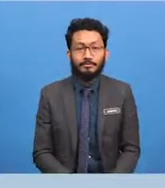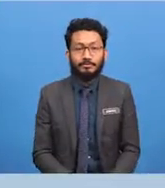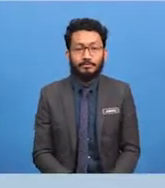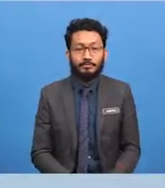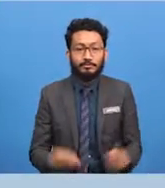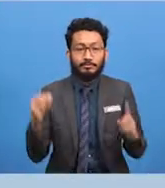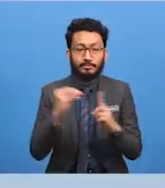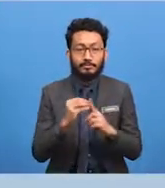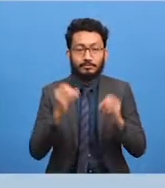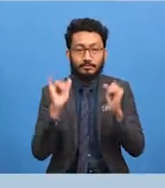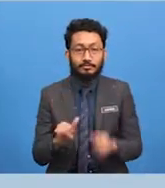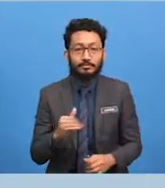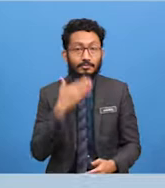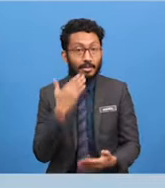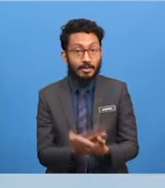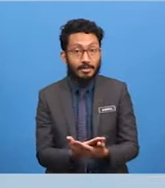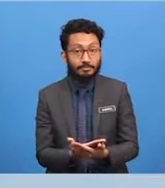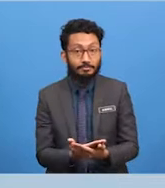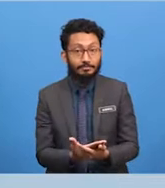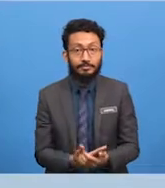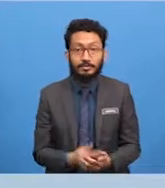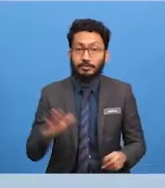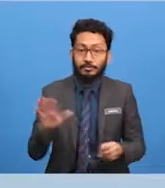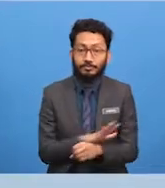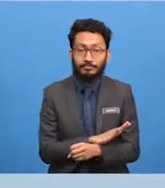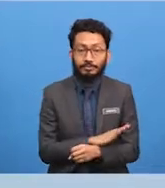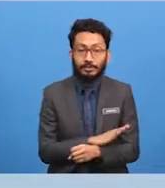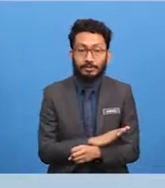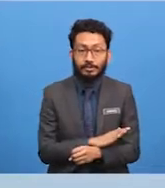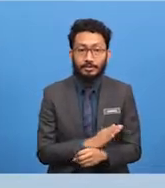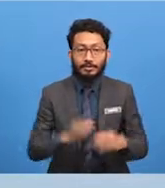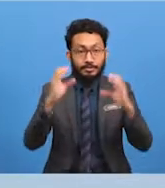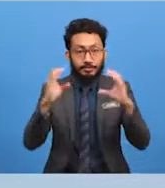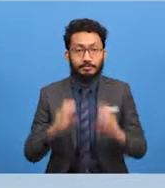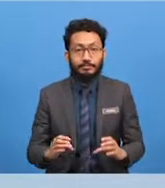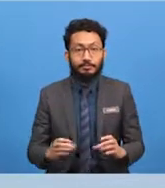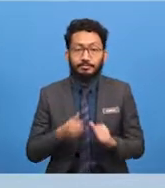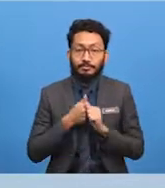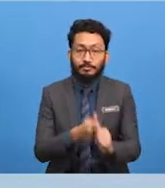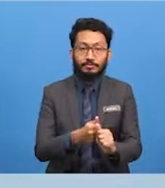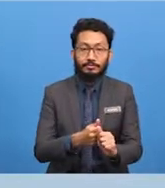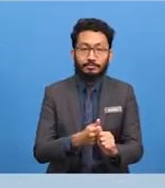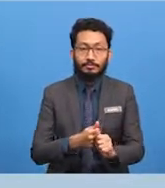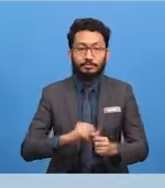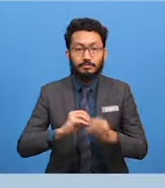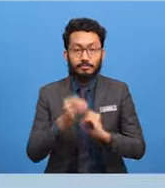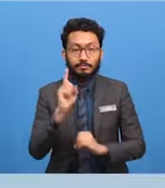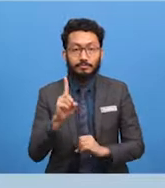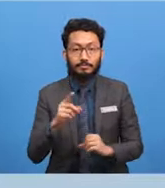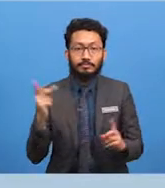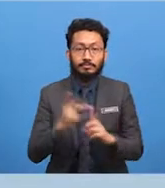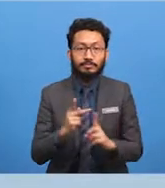Objektif yang baik dapat memenuhi ciri-ciri berikut. Pertama, khusus.